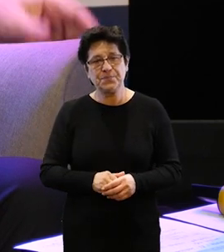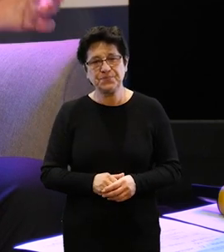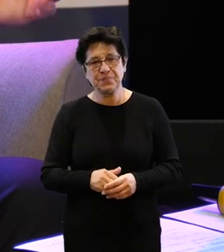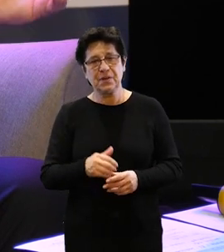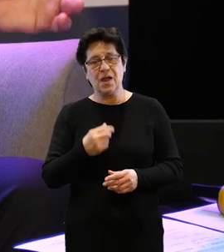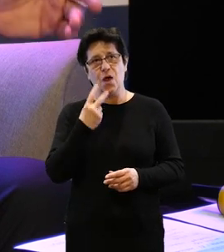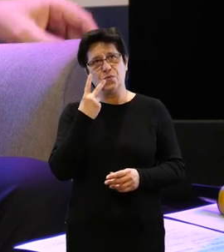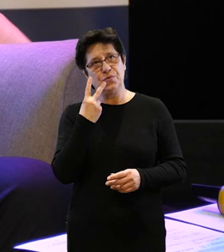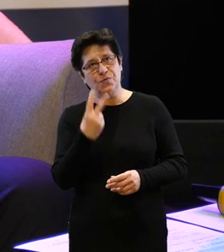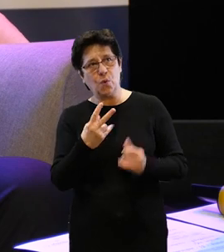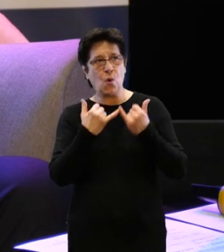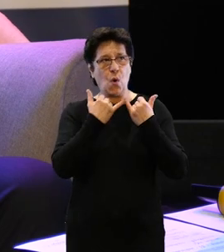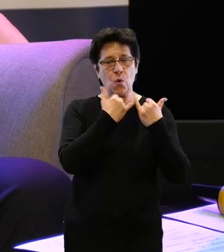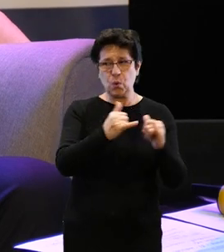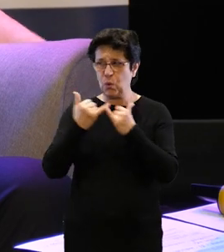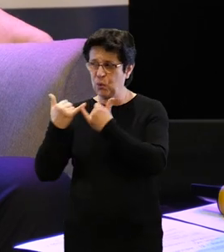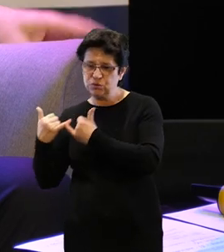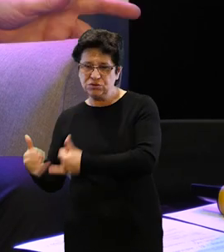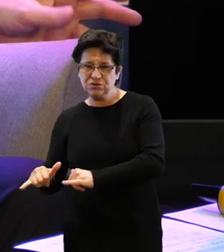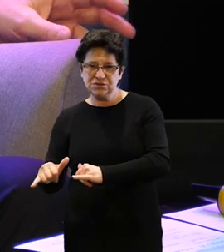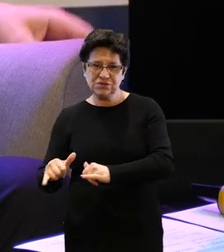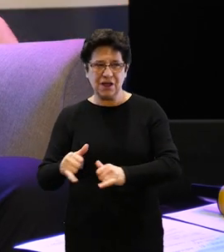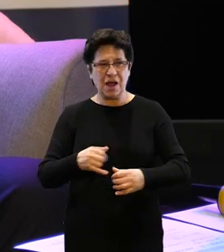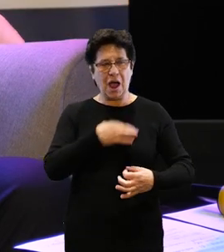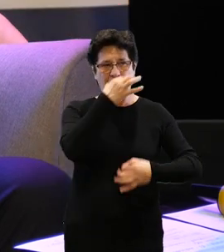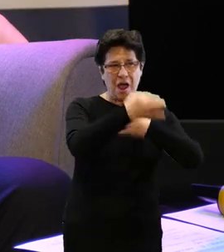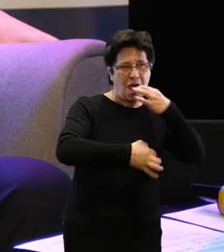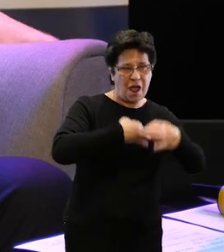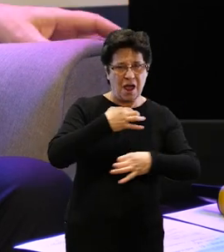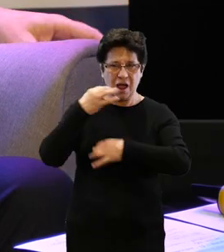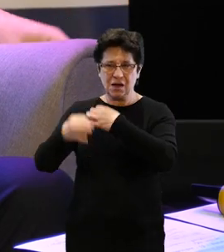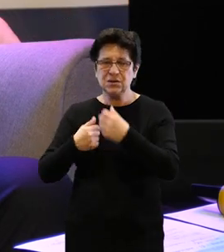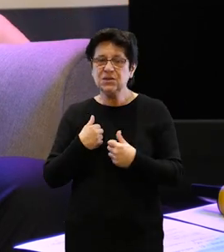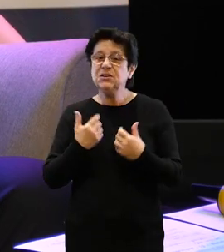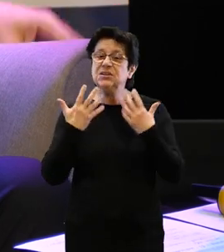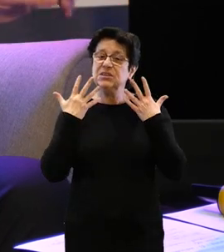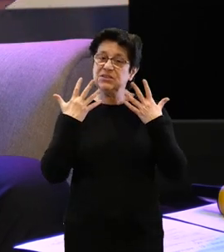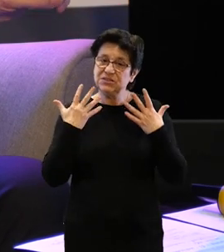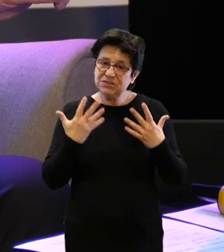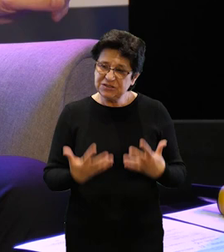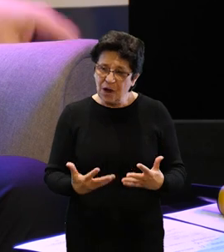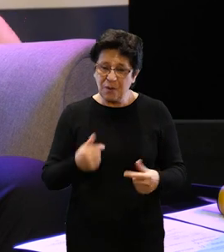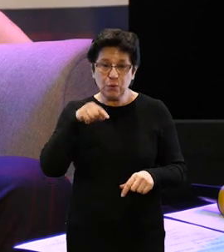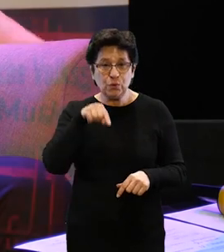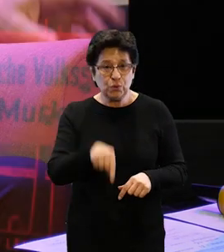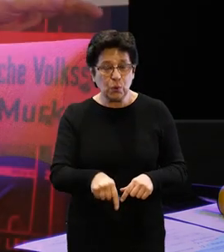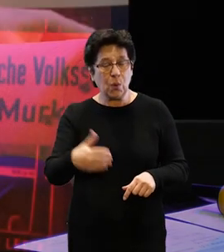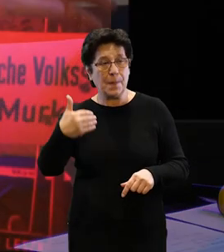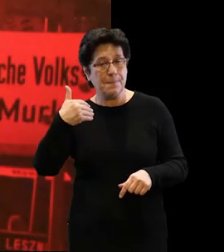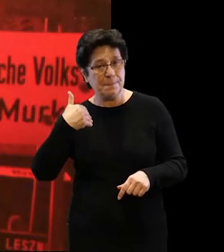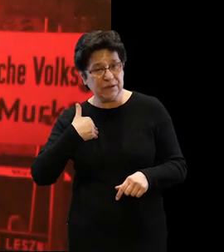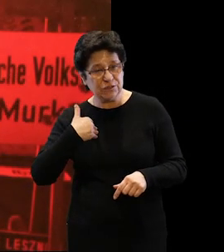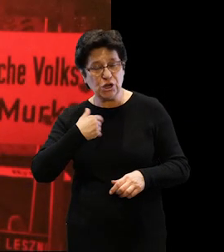dwóch całkiem różnych prelekcji zależało mi o tym żeby się tu znaleźć Więc